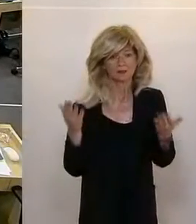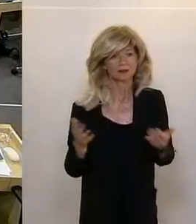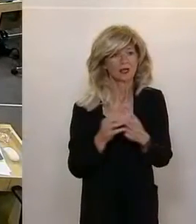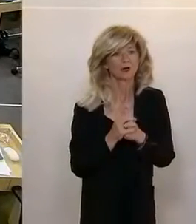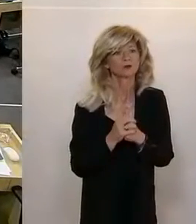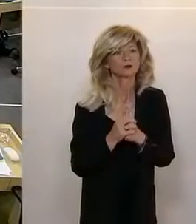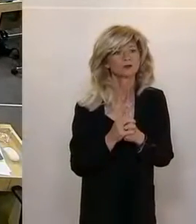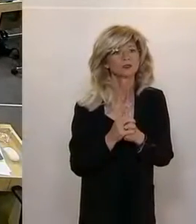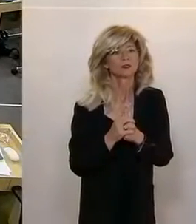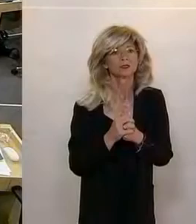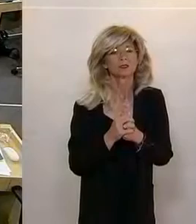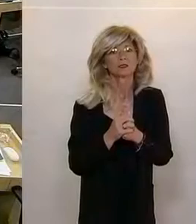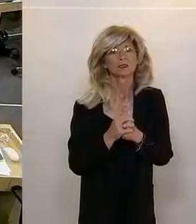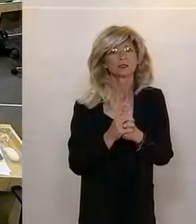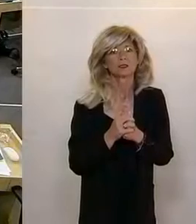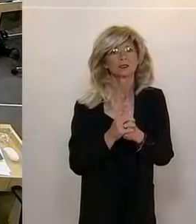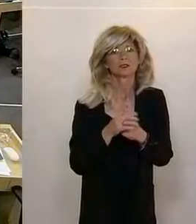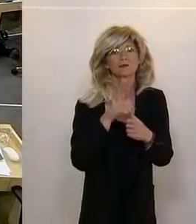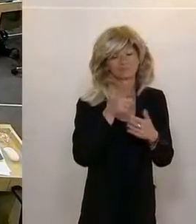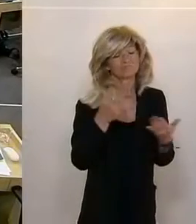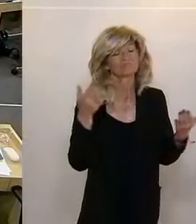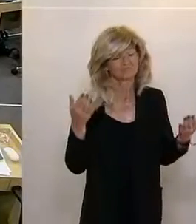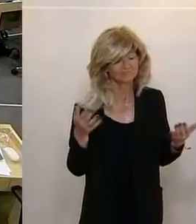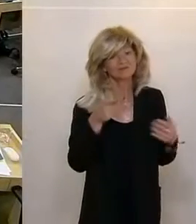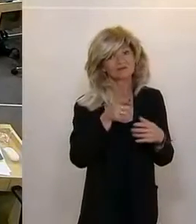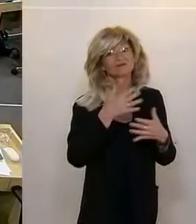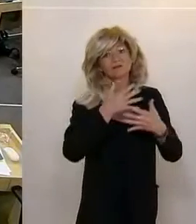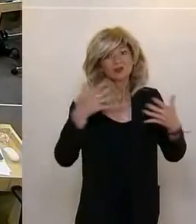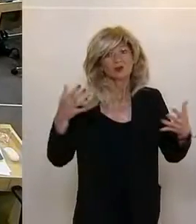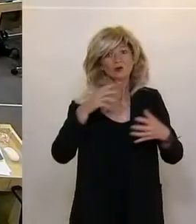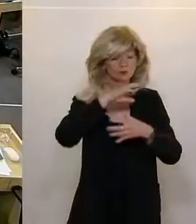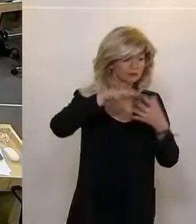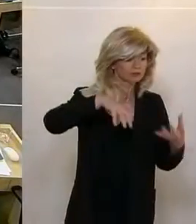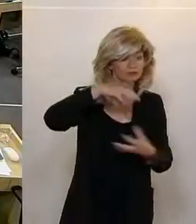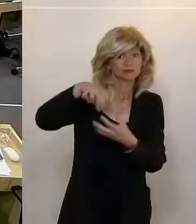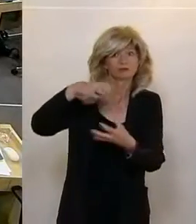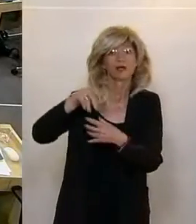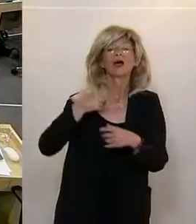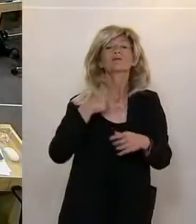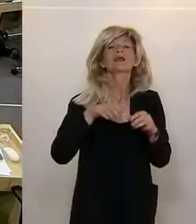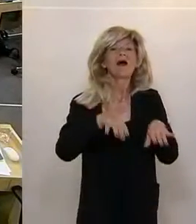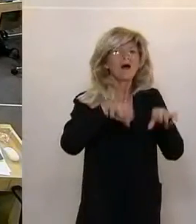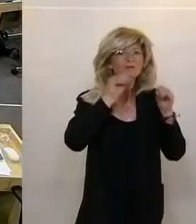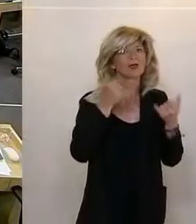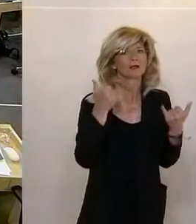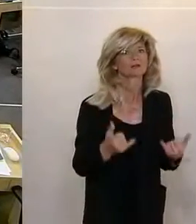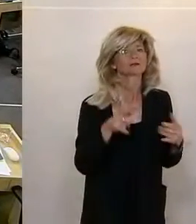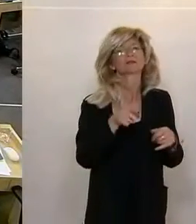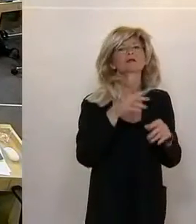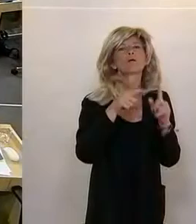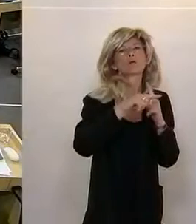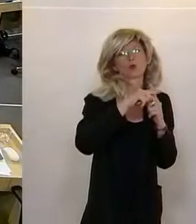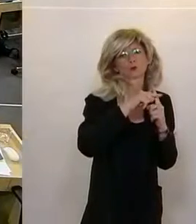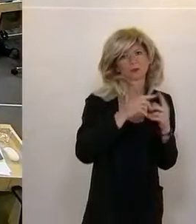ist ein großes Sammelsurium an verschiedenen Dingen, ein Potpourri, und ich möchte mit dem Positiven beginnen. Das sind einerseits, wie